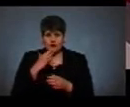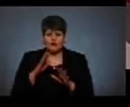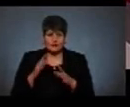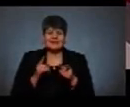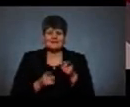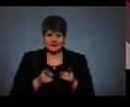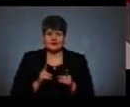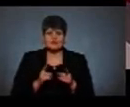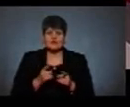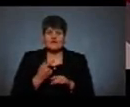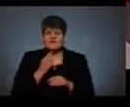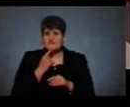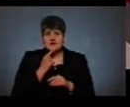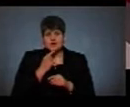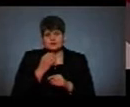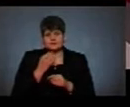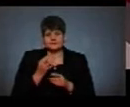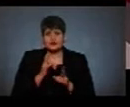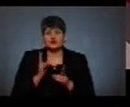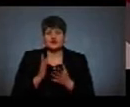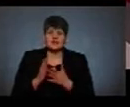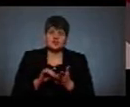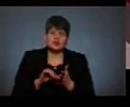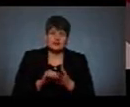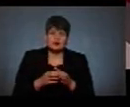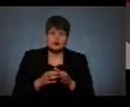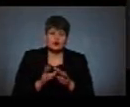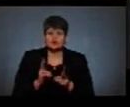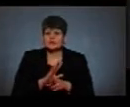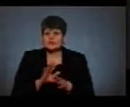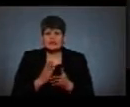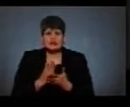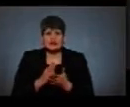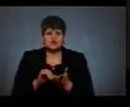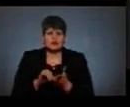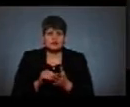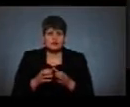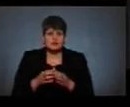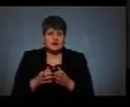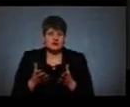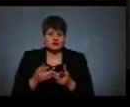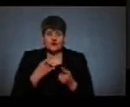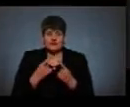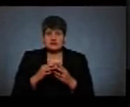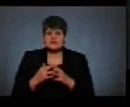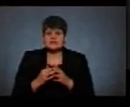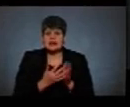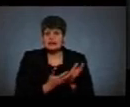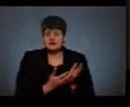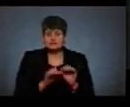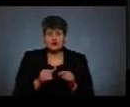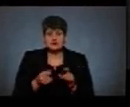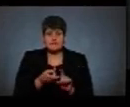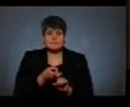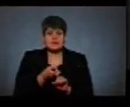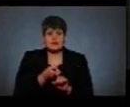дійсно важко визначити, хто є членами громади, хто не є членами громади. Ну, якщо говорити в селах, можна прив'язувати це